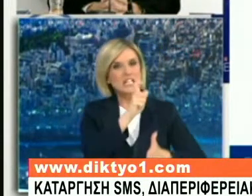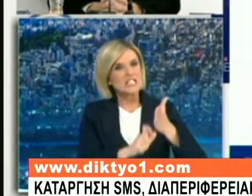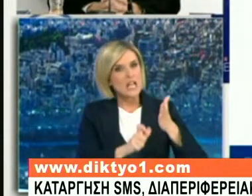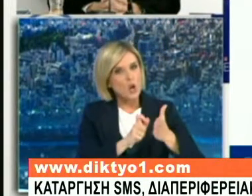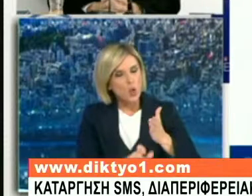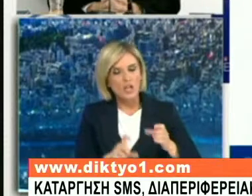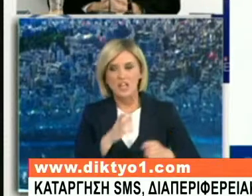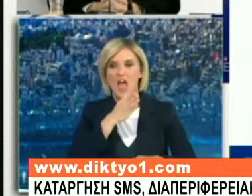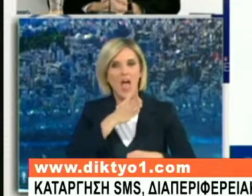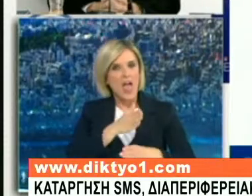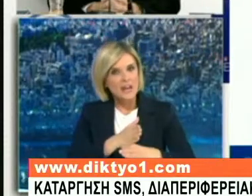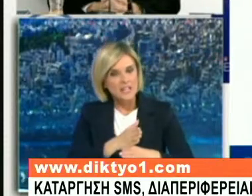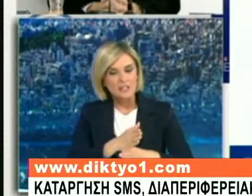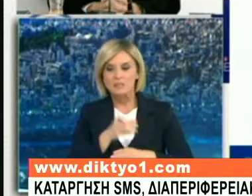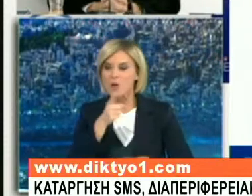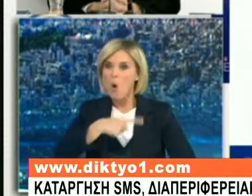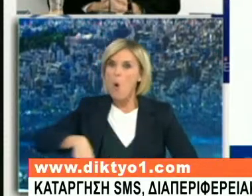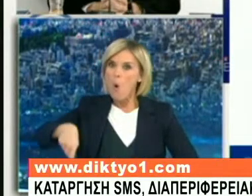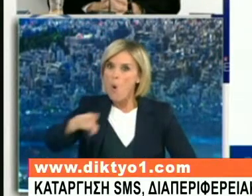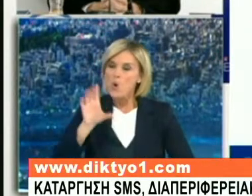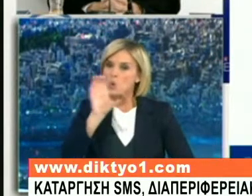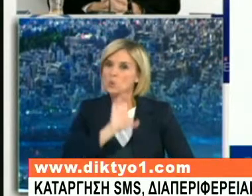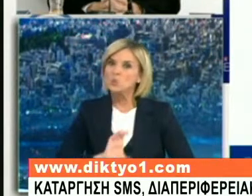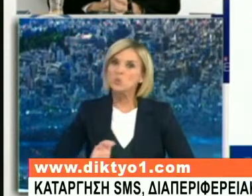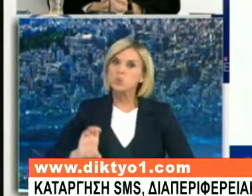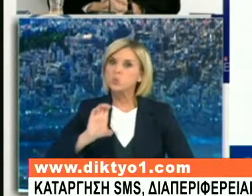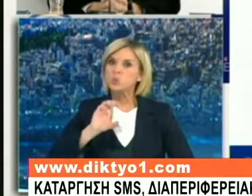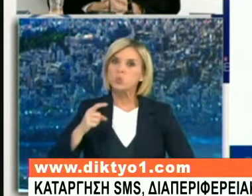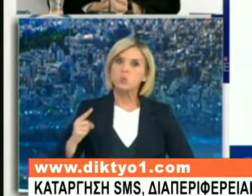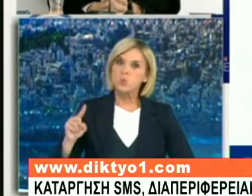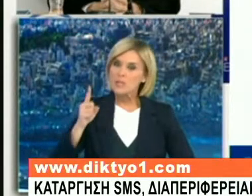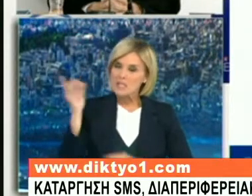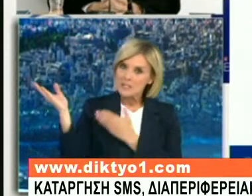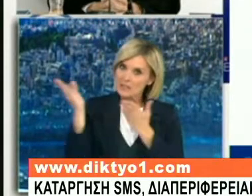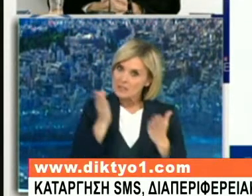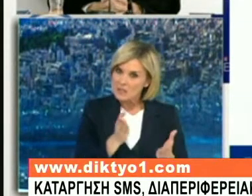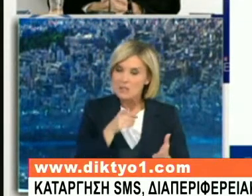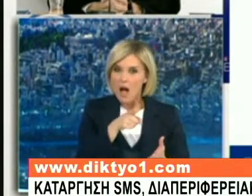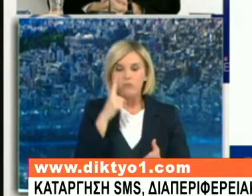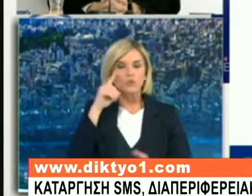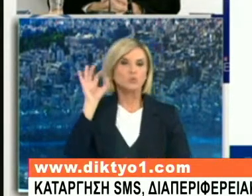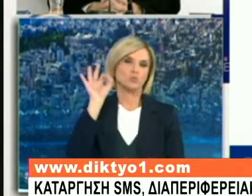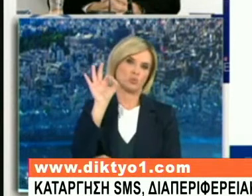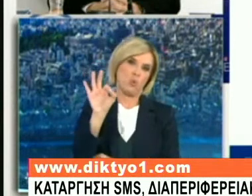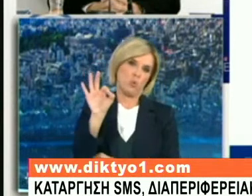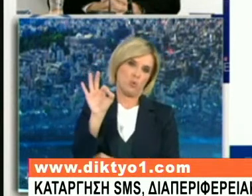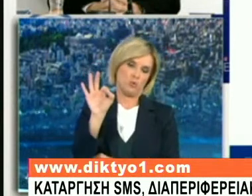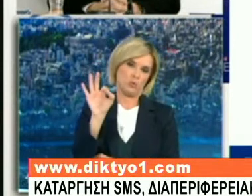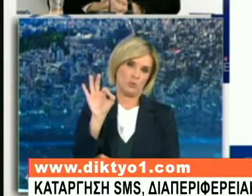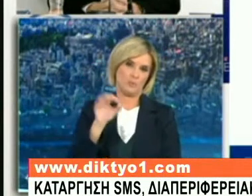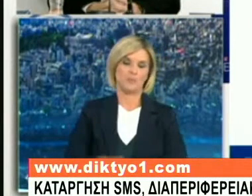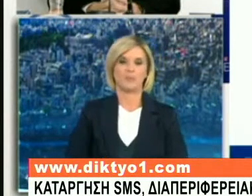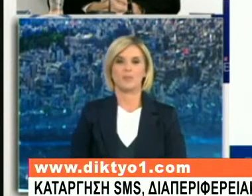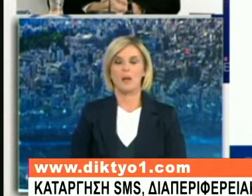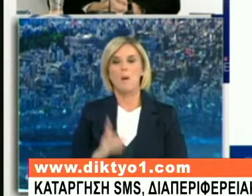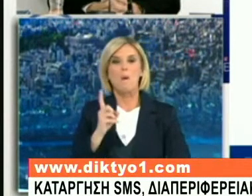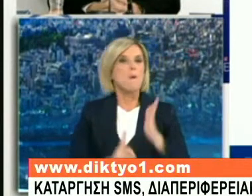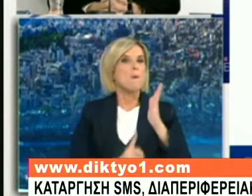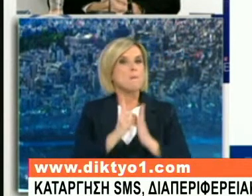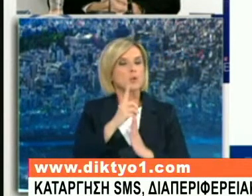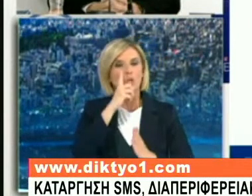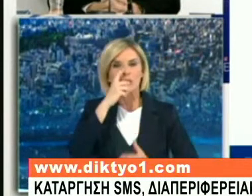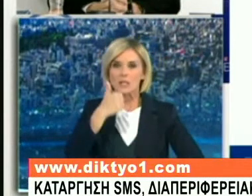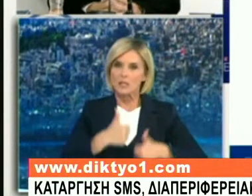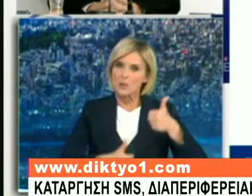των επισκεπτών μας αποτελούν τις βασικές αρχές του σχεδίου μας για το άνοιγμα του τουρισμού. Από την 1η Ιουνίου, λοιπόν, τίθεται σε